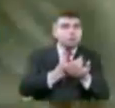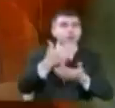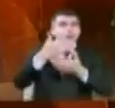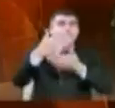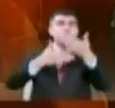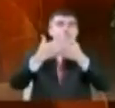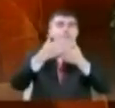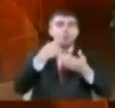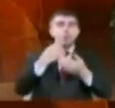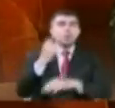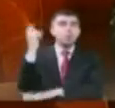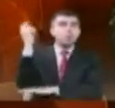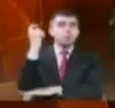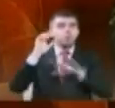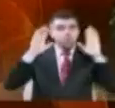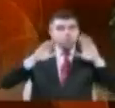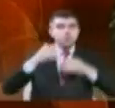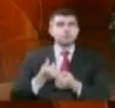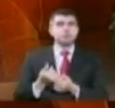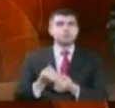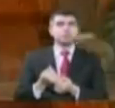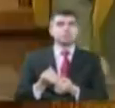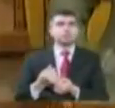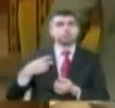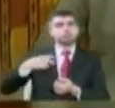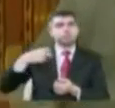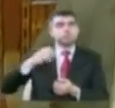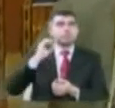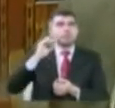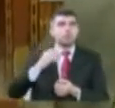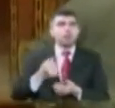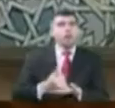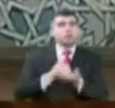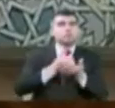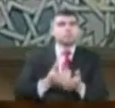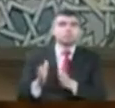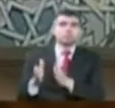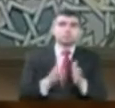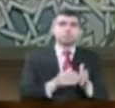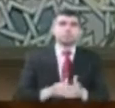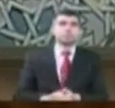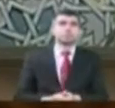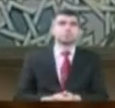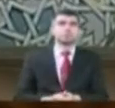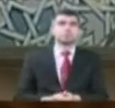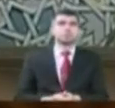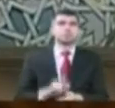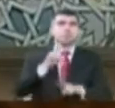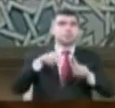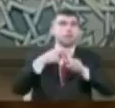بناء المساجد المحسنين. شكرا. شكرا سيد النائب. تفضل سيد جواب سيد الوزير.